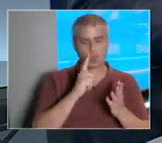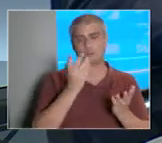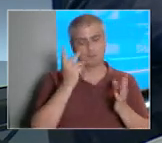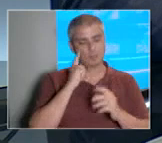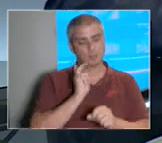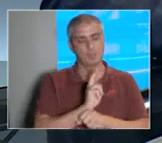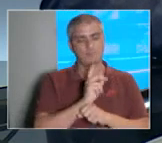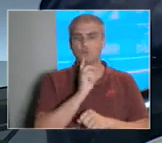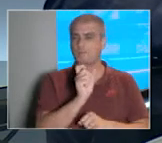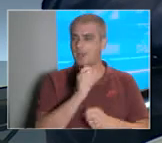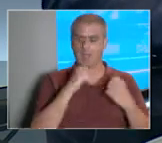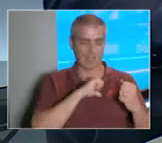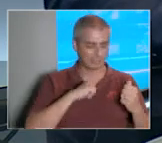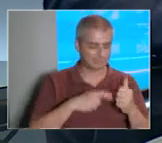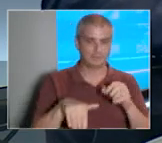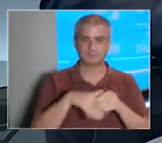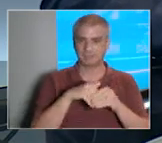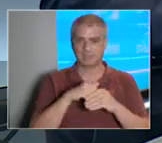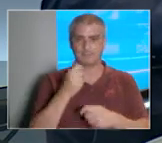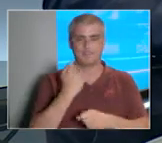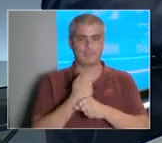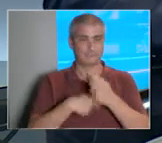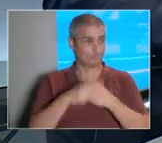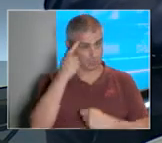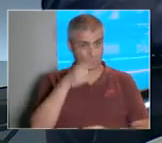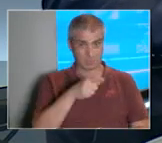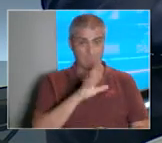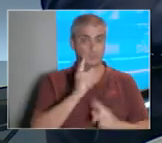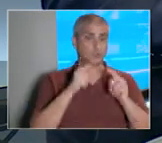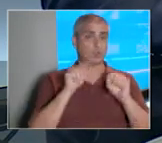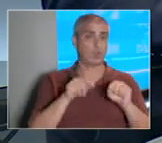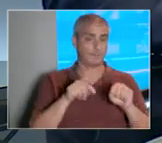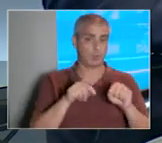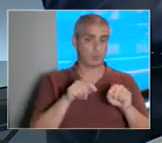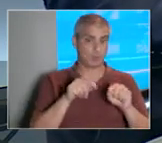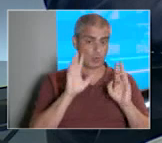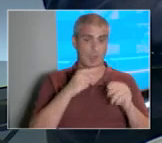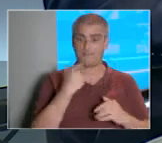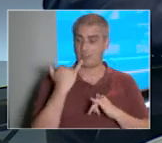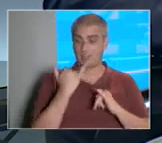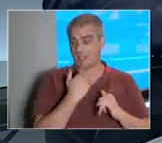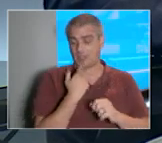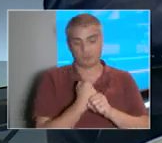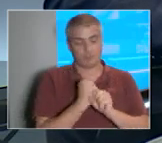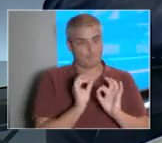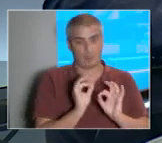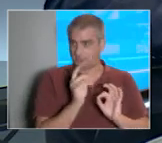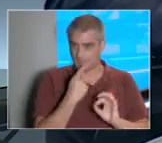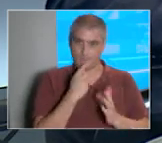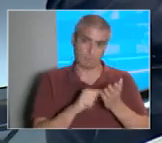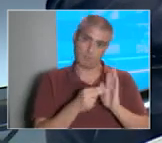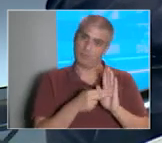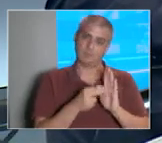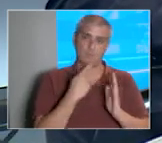תעמדו במילה, לעצמאים, לסחירים, כן, לעסיקים. טוב, אתה יודע שבבניין הזה, מה שקורה פה, שגם גם, גם נגיד... להגיד תקיים את המילה, זה גם נהייתה אמירה